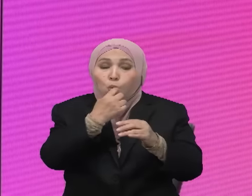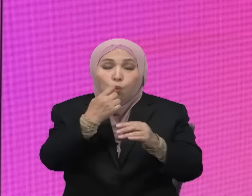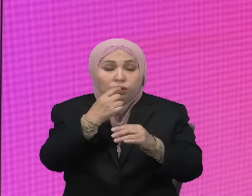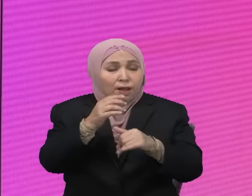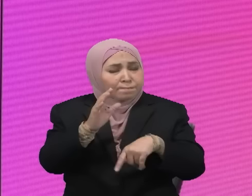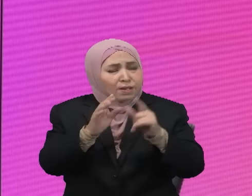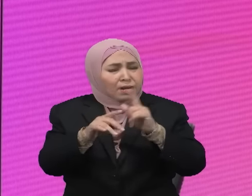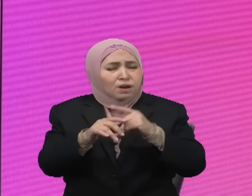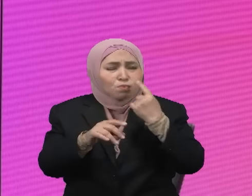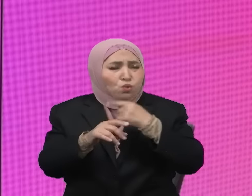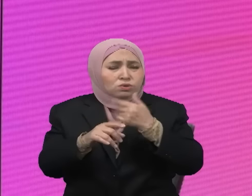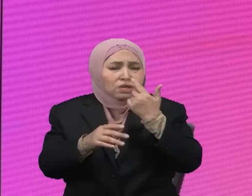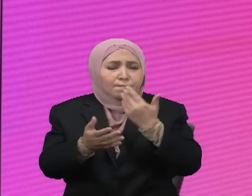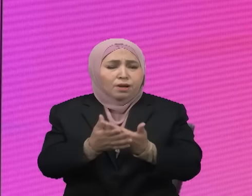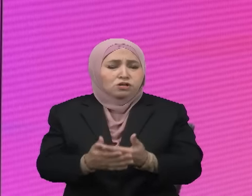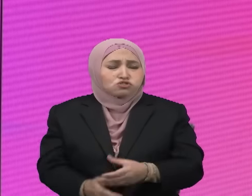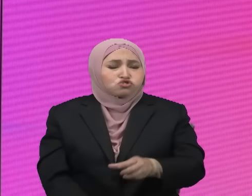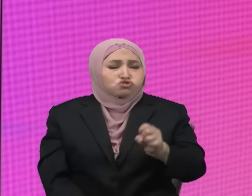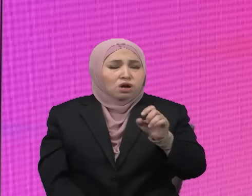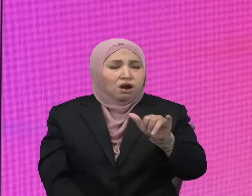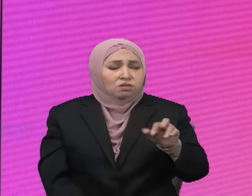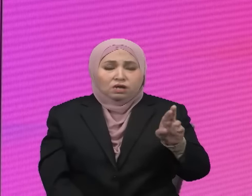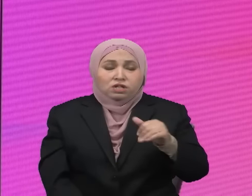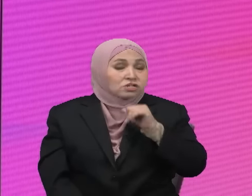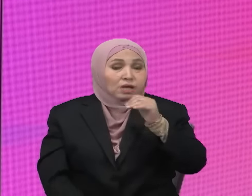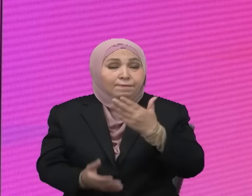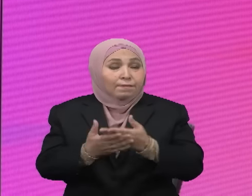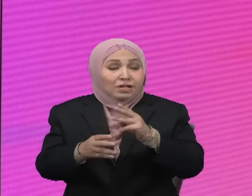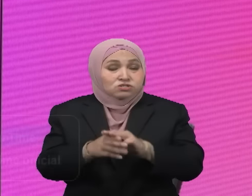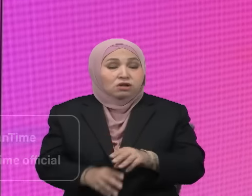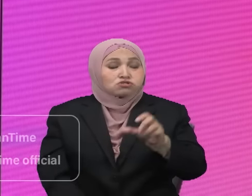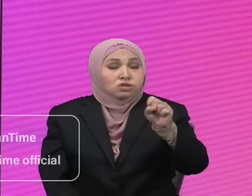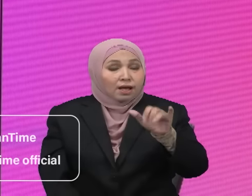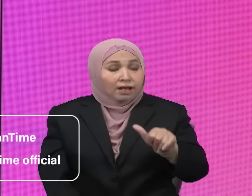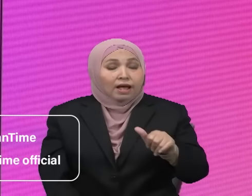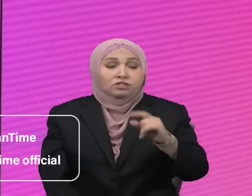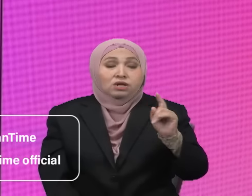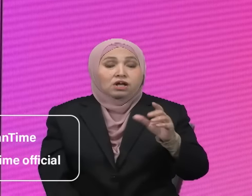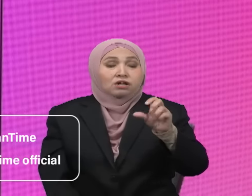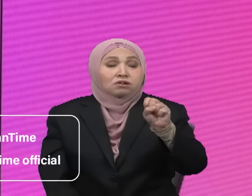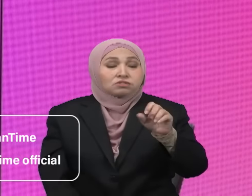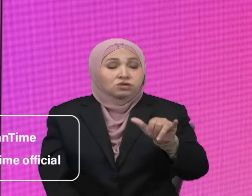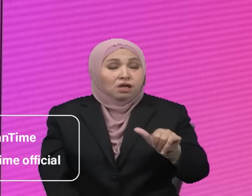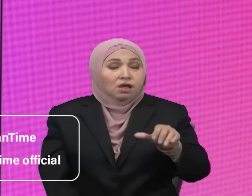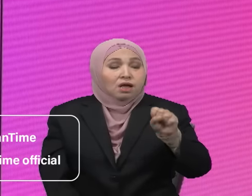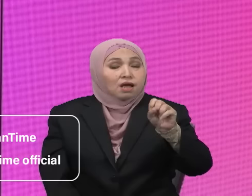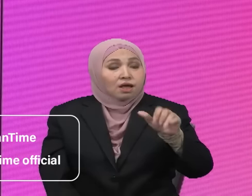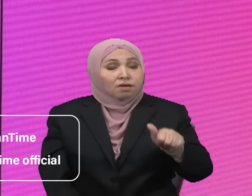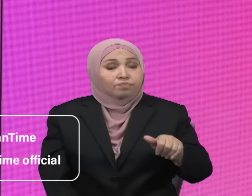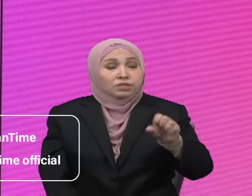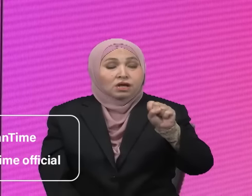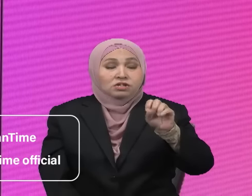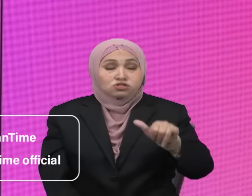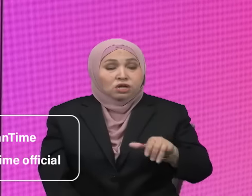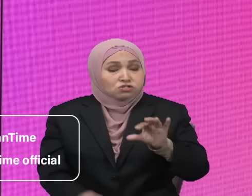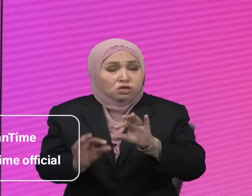pada mulut banyak sangat sehingga bunyi sya. Tidak sampai macam tu. Sya. Tapi hanya sya. Masih lagi